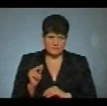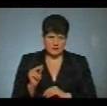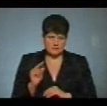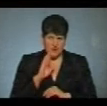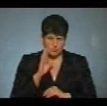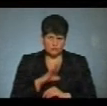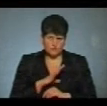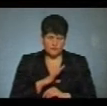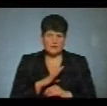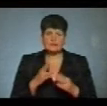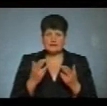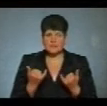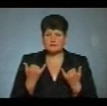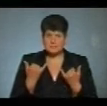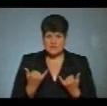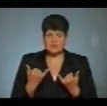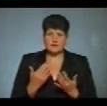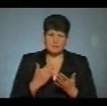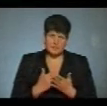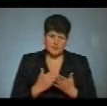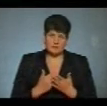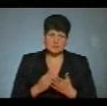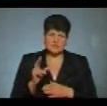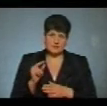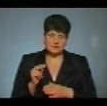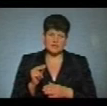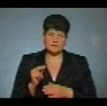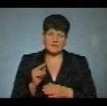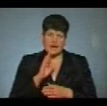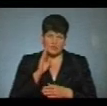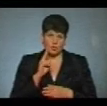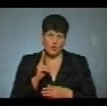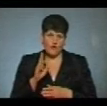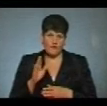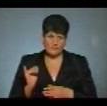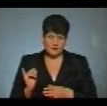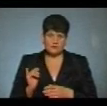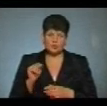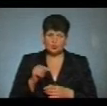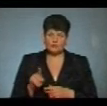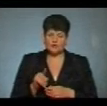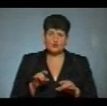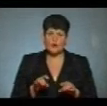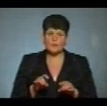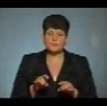зранку? Так, ми зараз оперуємо, на даний момент ми оперуємо цифрами ранковими, тому що